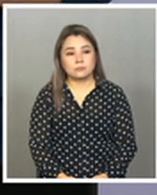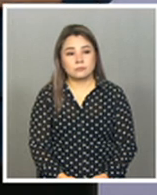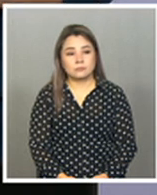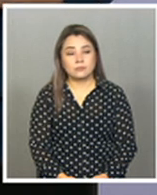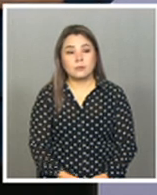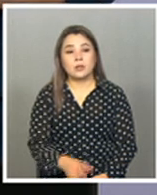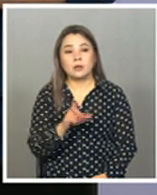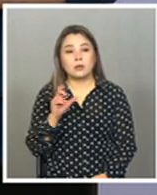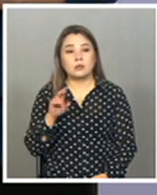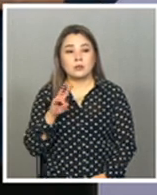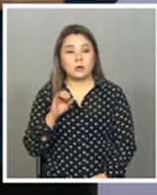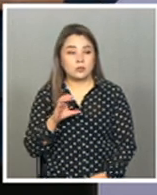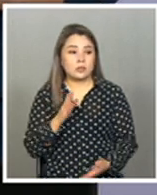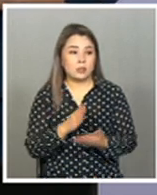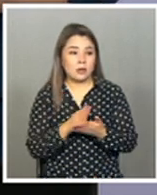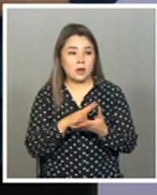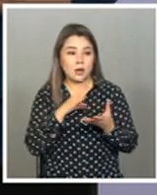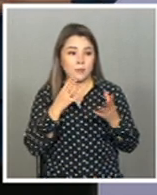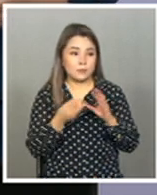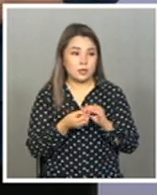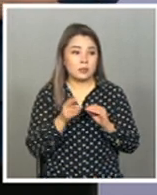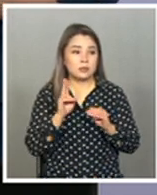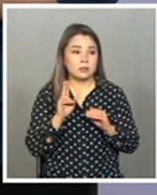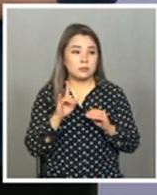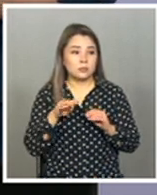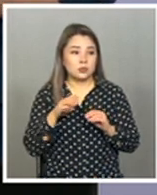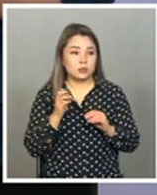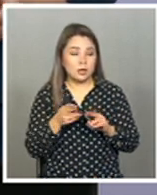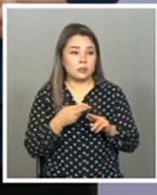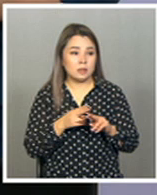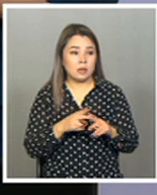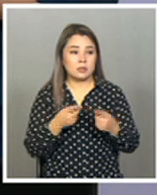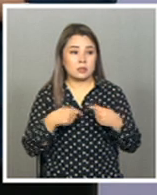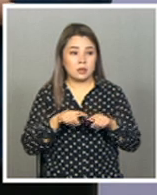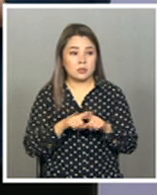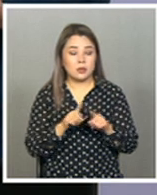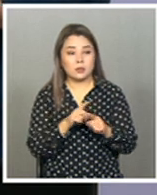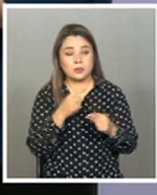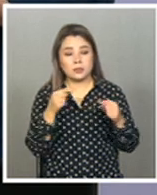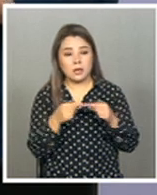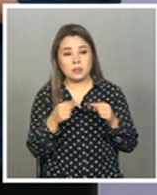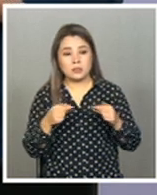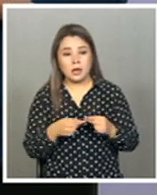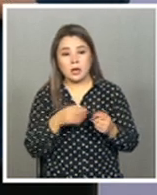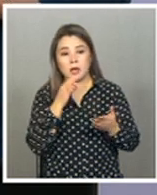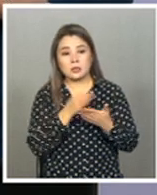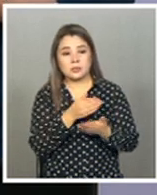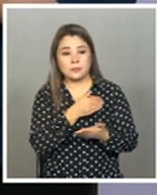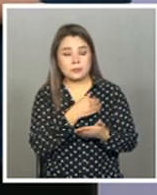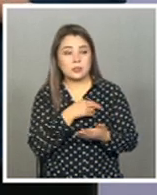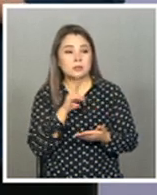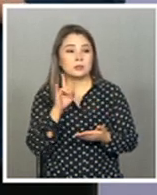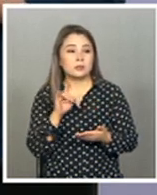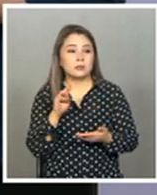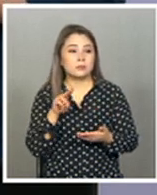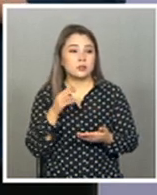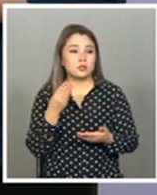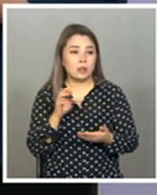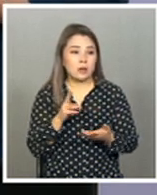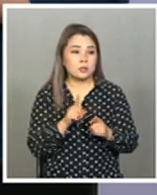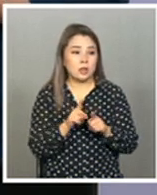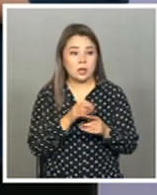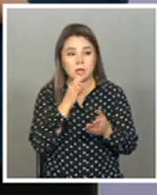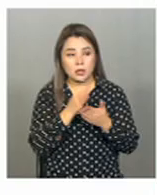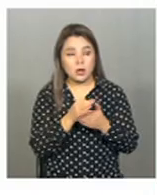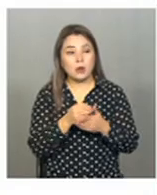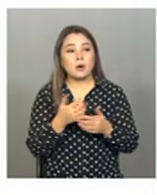Этностың қалыптасуы, қыпшақ этносының қалыптасуына дәлірек тоқталатын болсақ, қыпшақтар этнос ретінде орталық